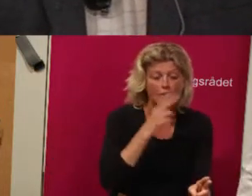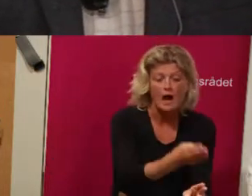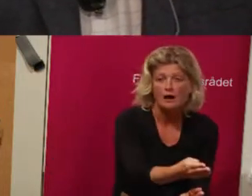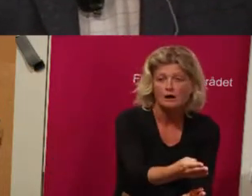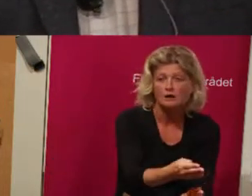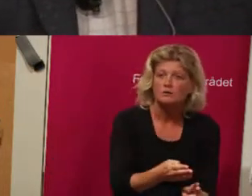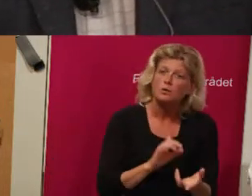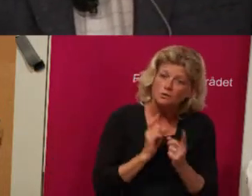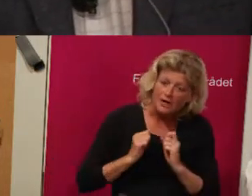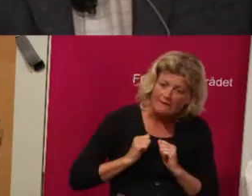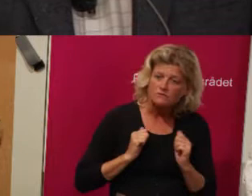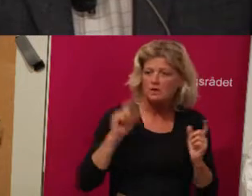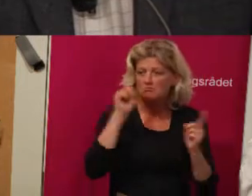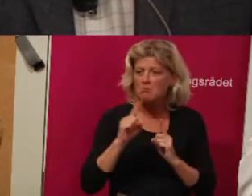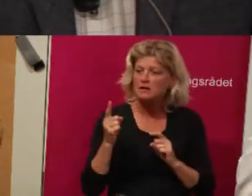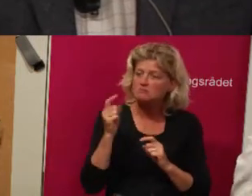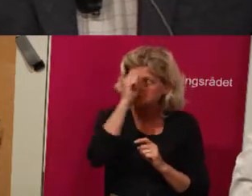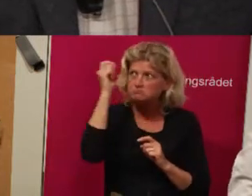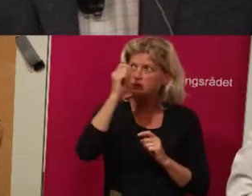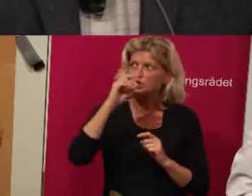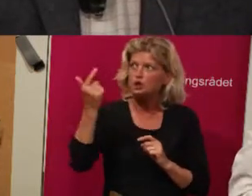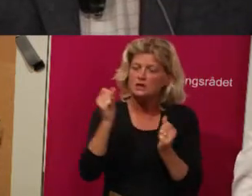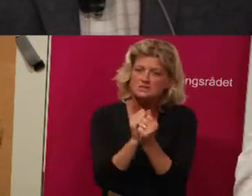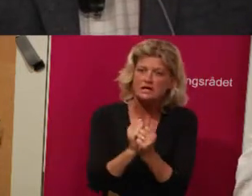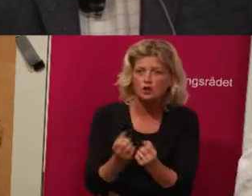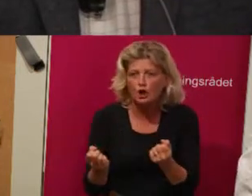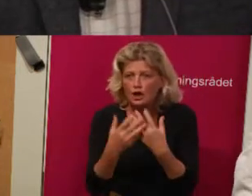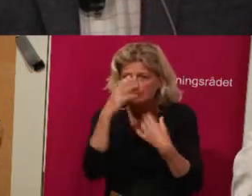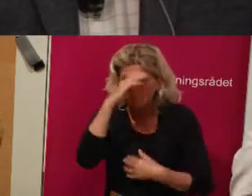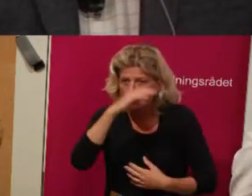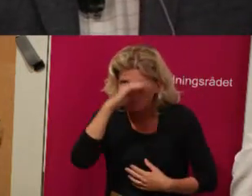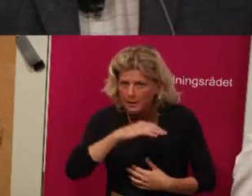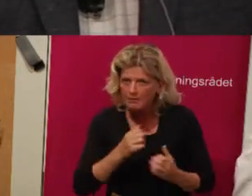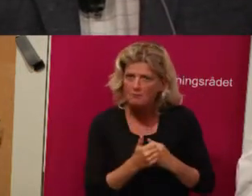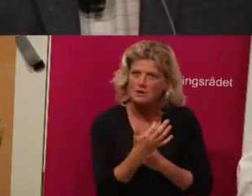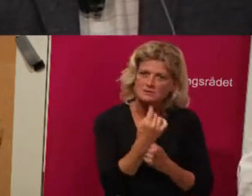Och det är klart att människor skulle kunna hitta andra vägar, men då frågan vilka. Civilsamhället i många länder är